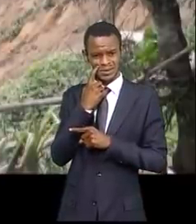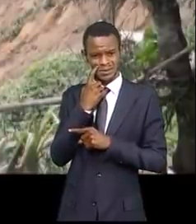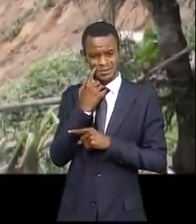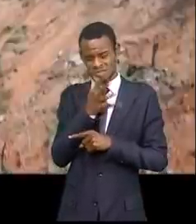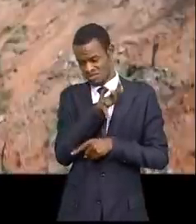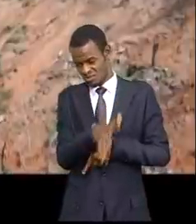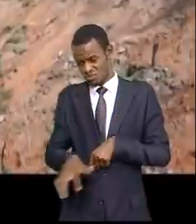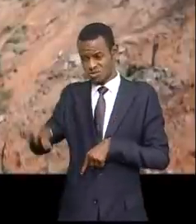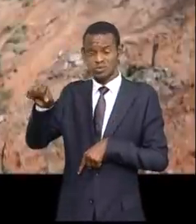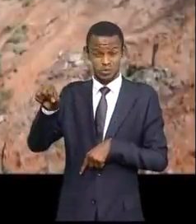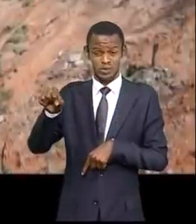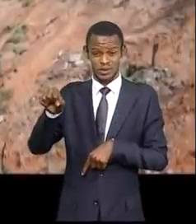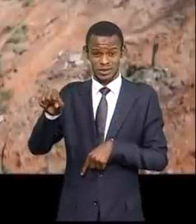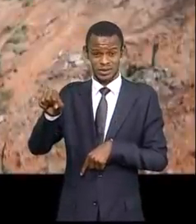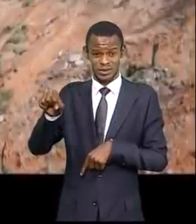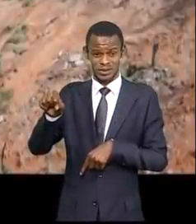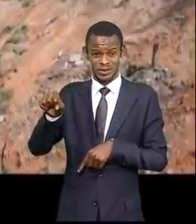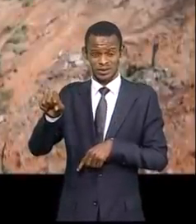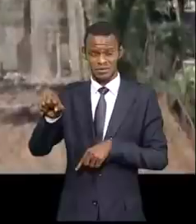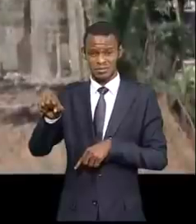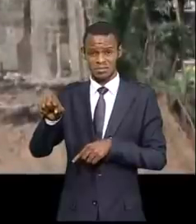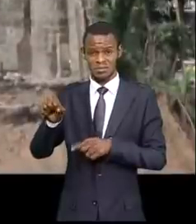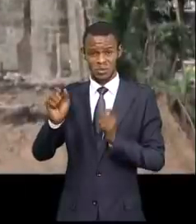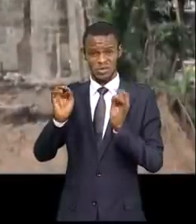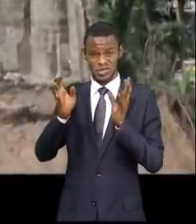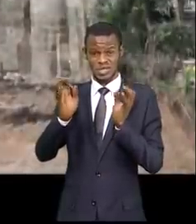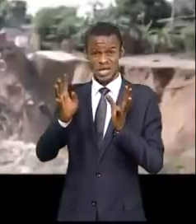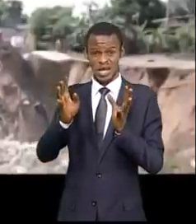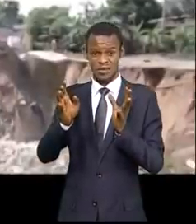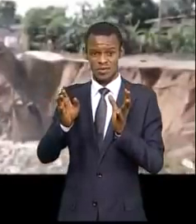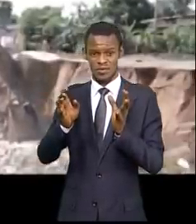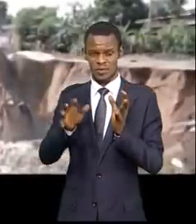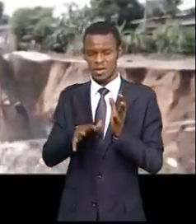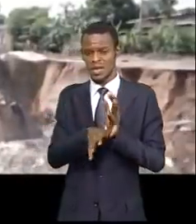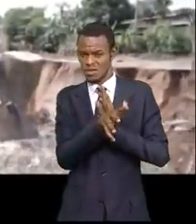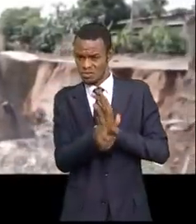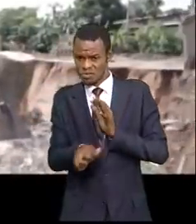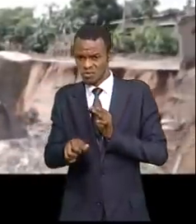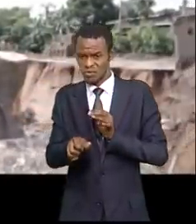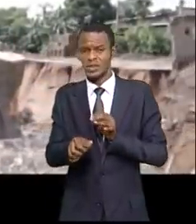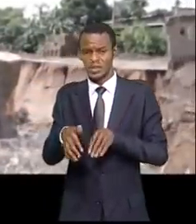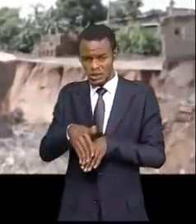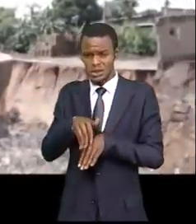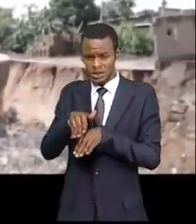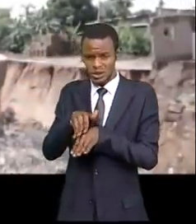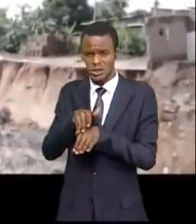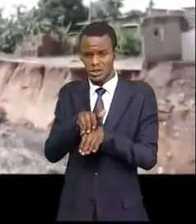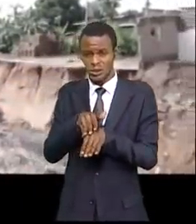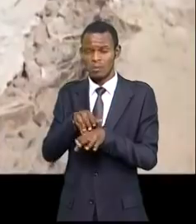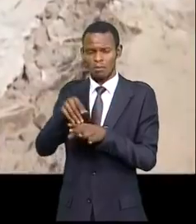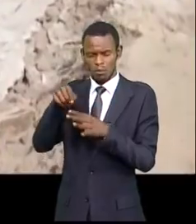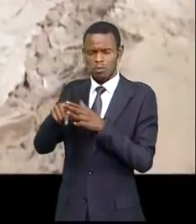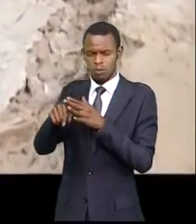crier menace ont découpé ce qu'on dira est la capitale il s'agit des ravins qui avancent depuis plusieurs années à un rythme alarmant